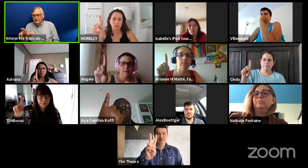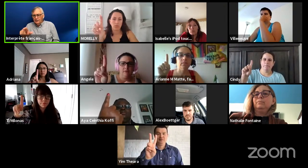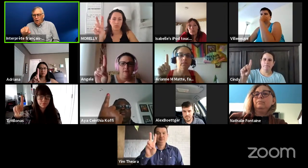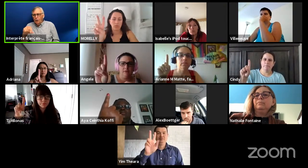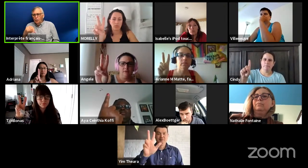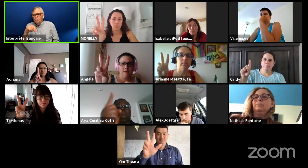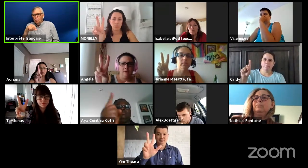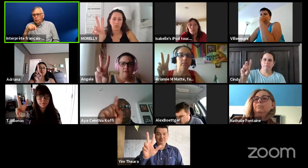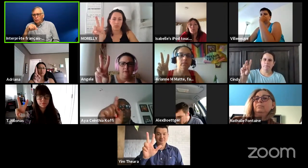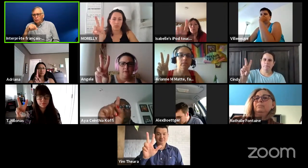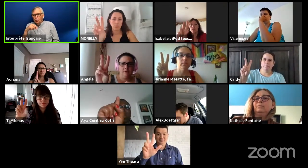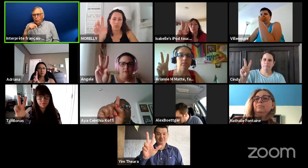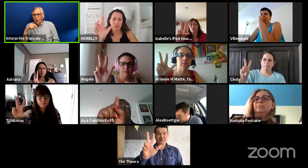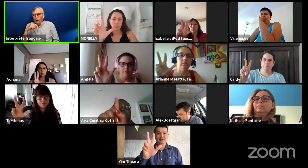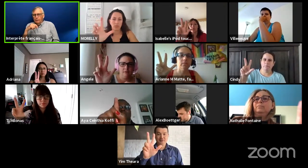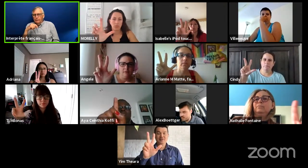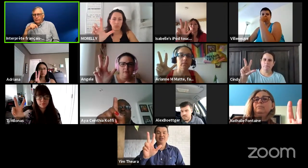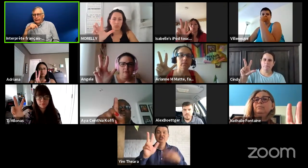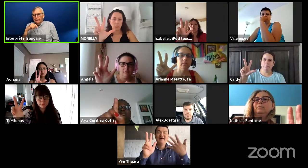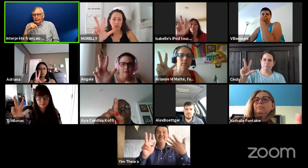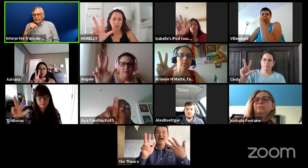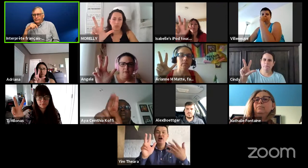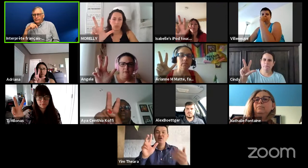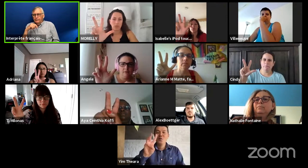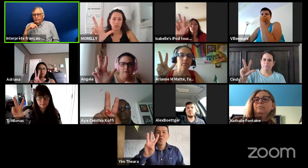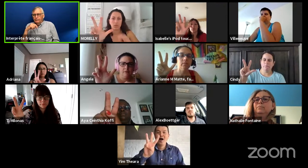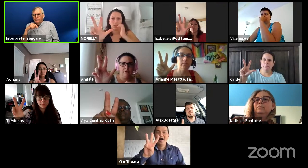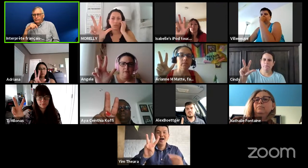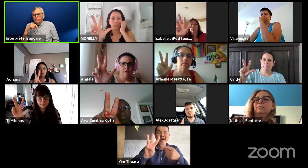parle. 1, 2, 3.